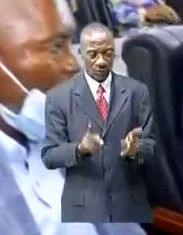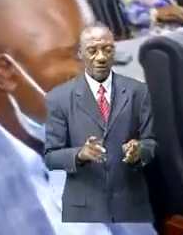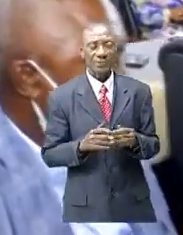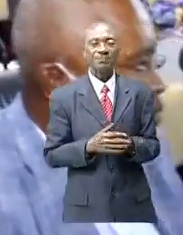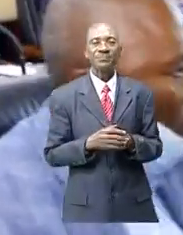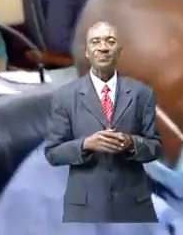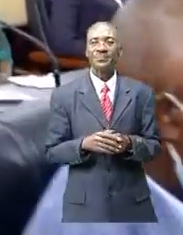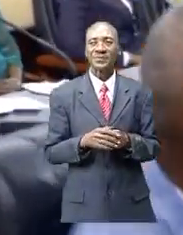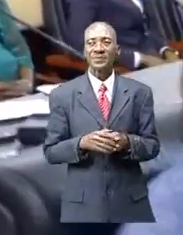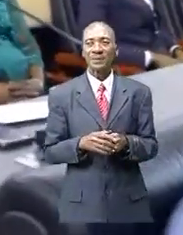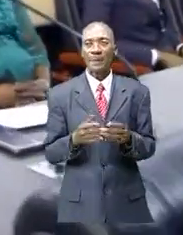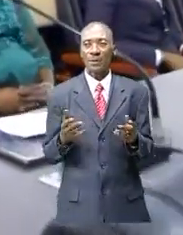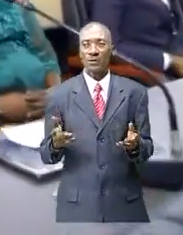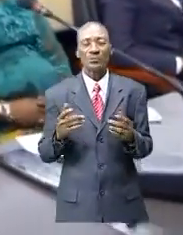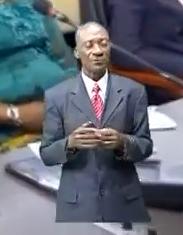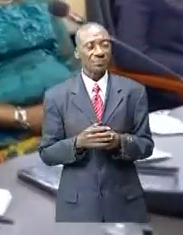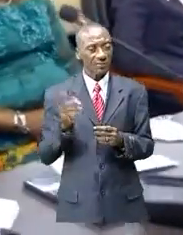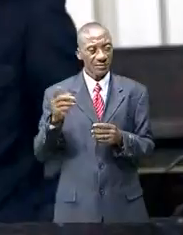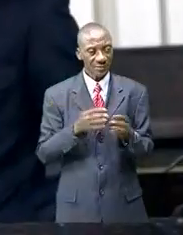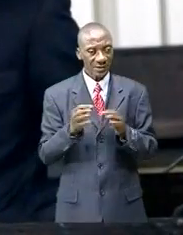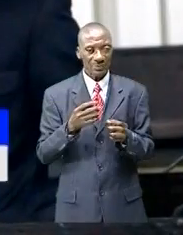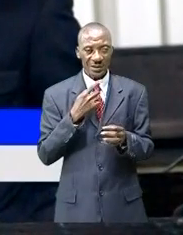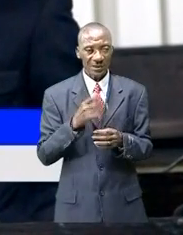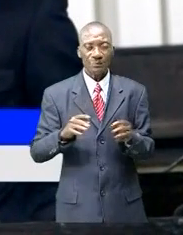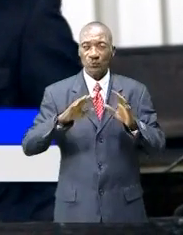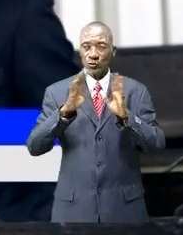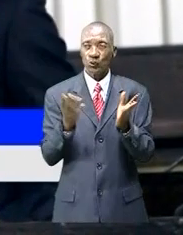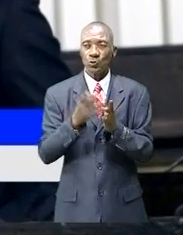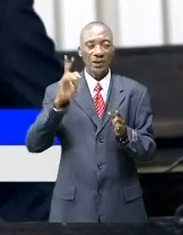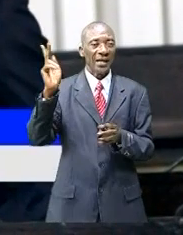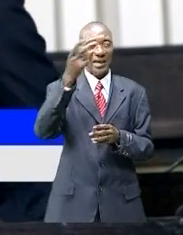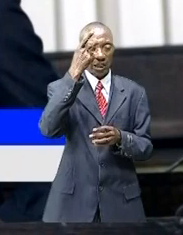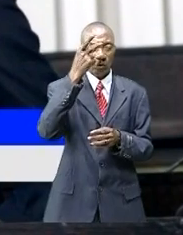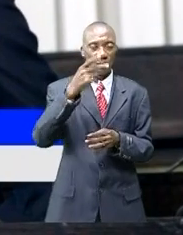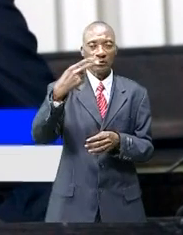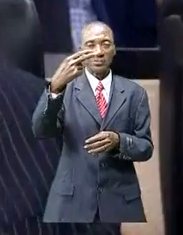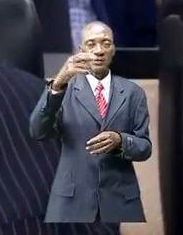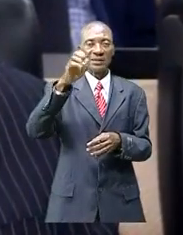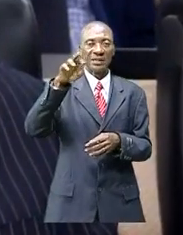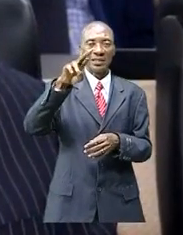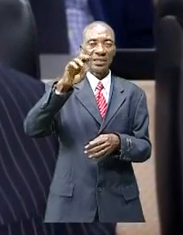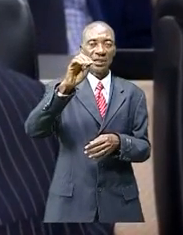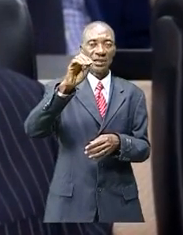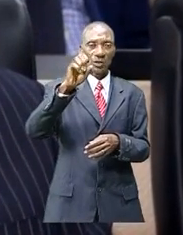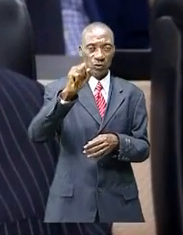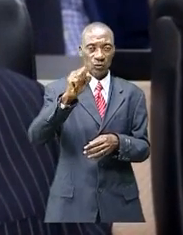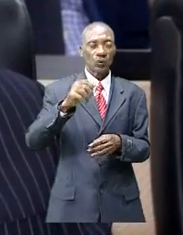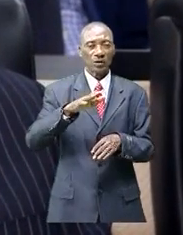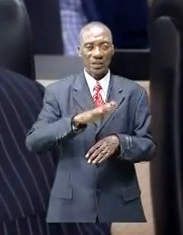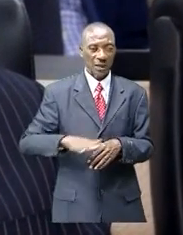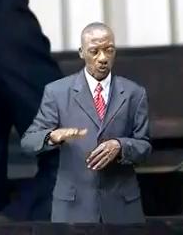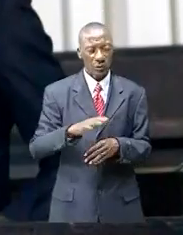savoir, âme et esprit. Ils ont tous accepté de sacrifier leur vie, tous pour un